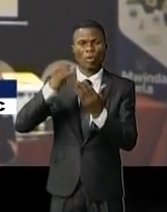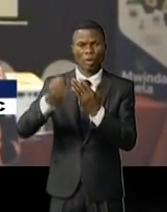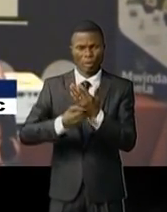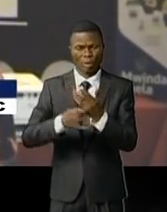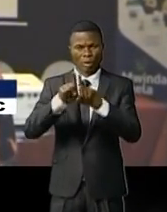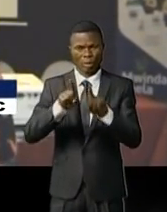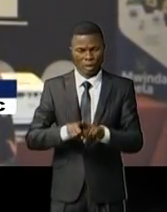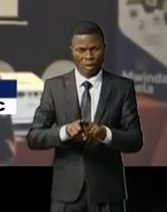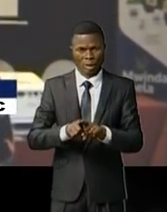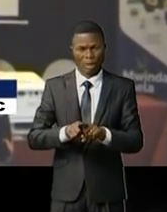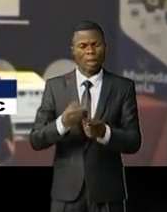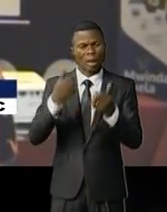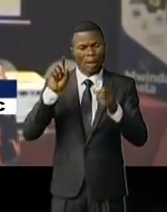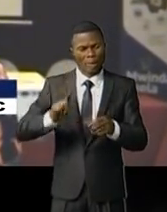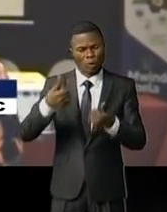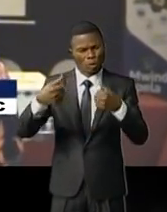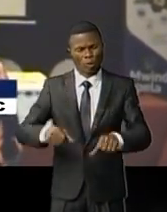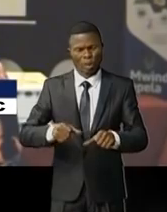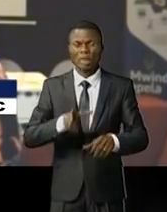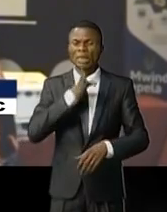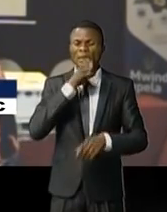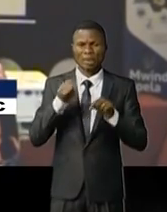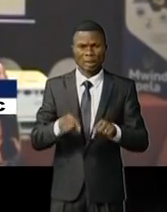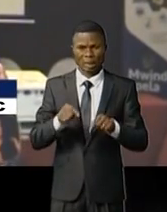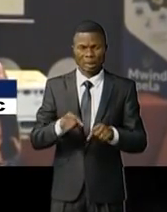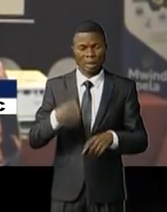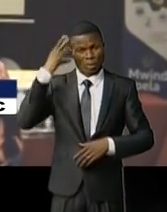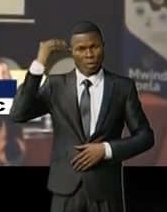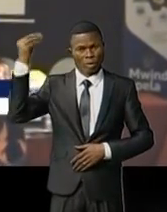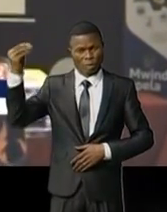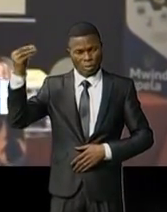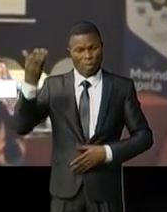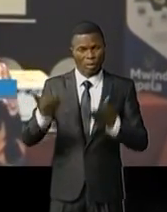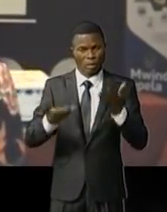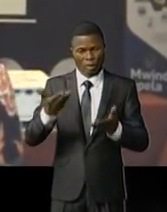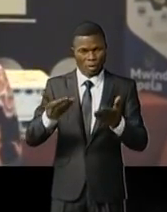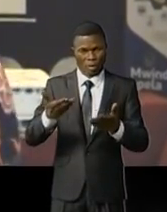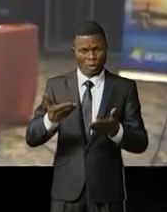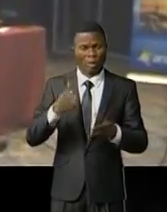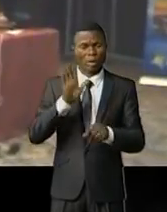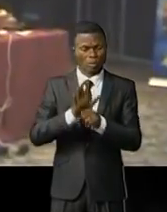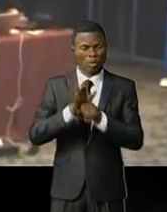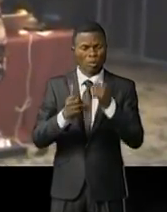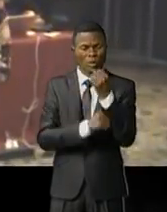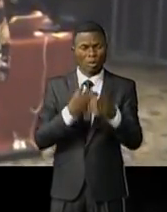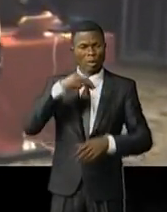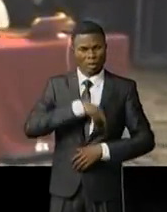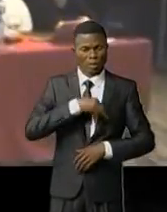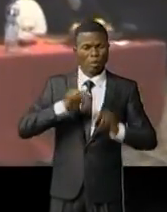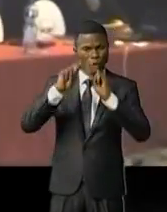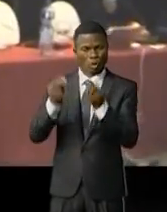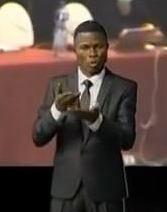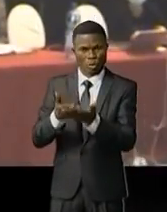et on compte rester ici pour très longtemps. Alors j'espère qu'on va pouvoir aider beaucoup de gens. La mission de ces